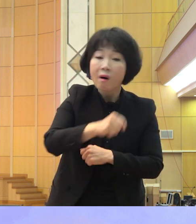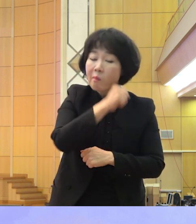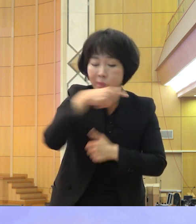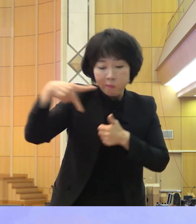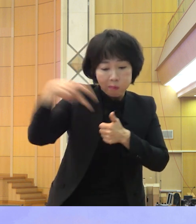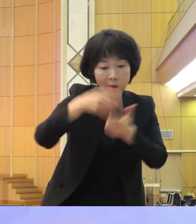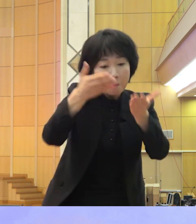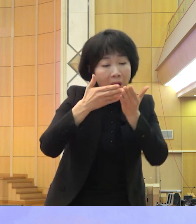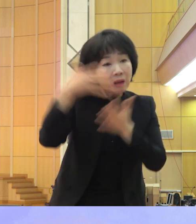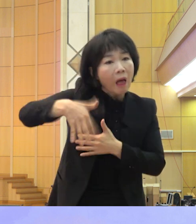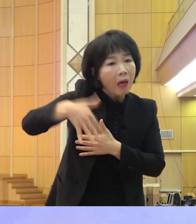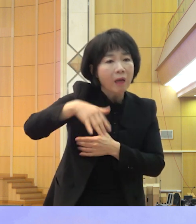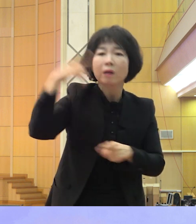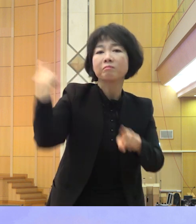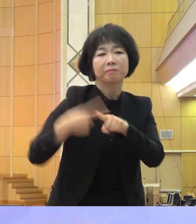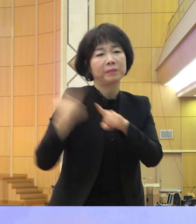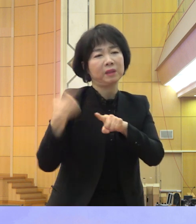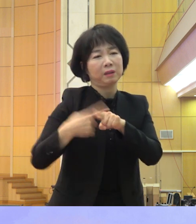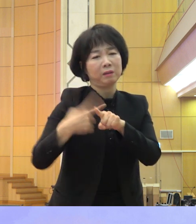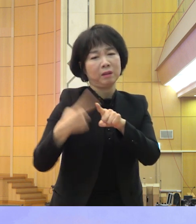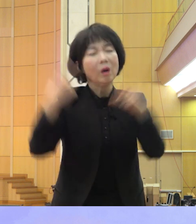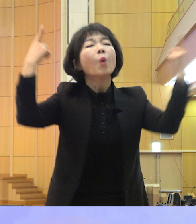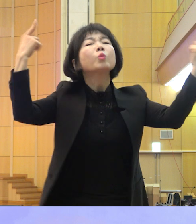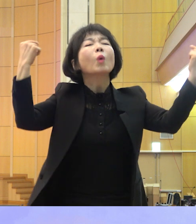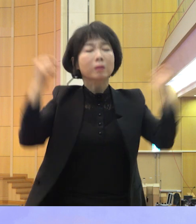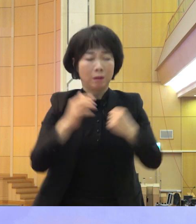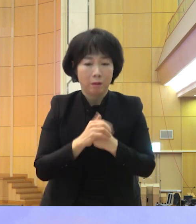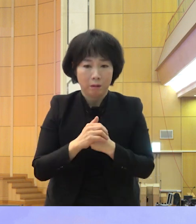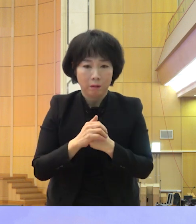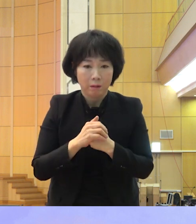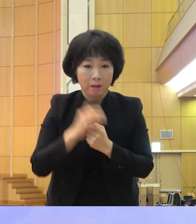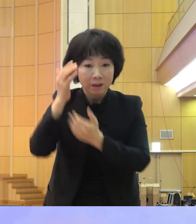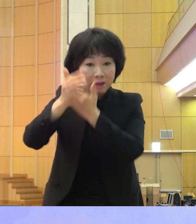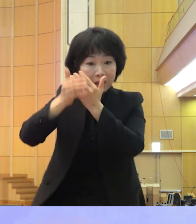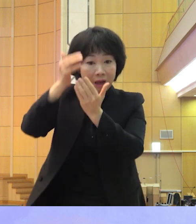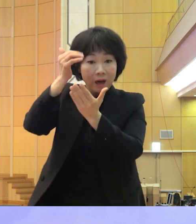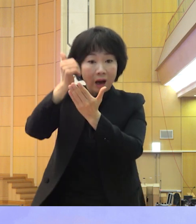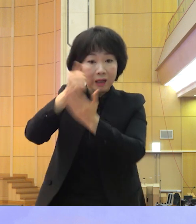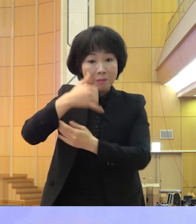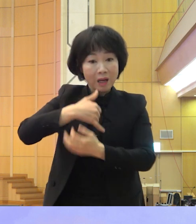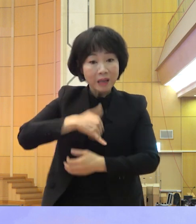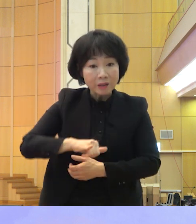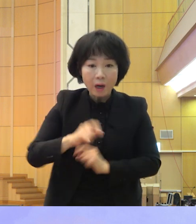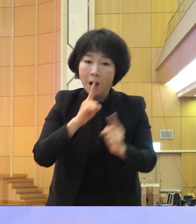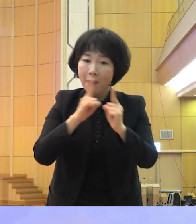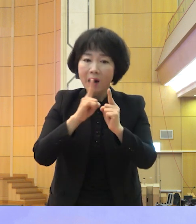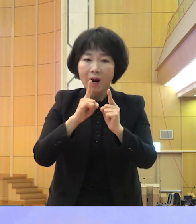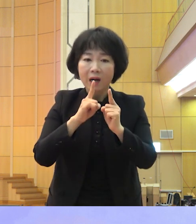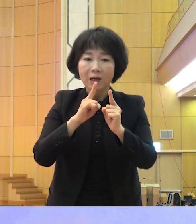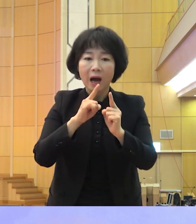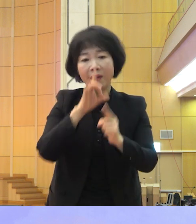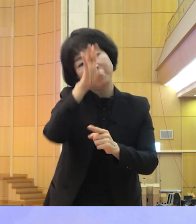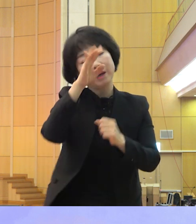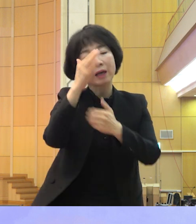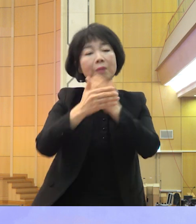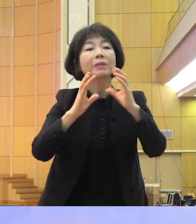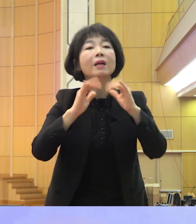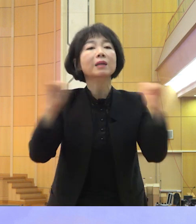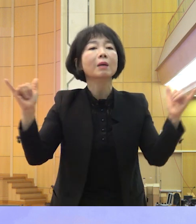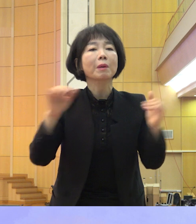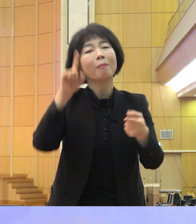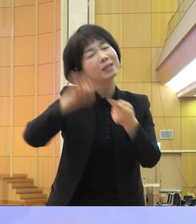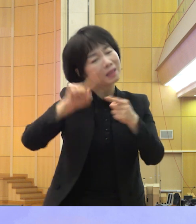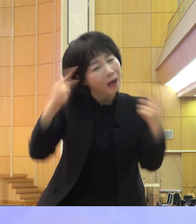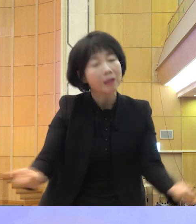똑같다. 할례 받지 않았을 때와 똑같이 하나님의 자녀라고 할 수 없다, 하나님의 백성이라고 할